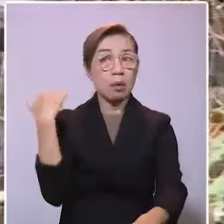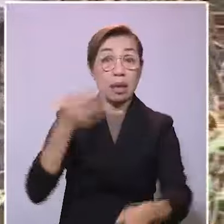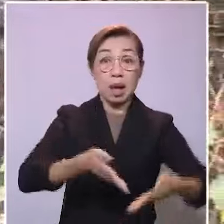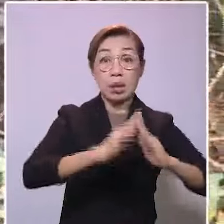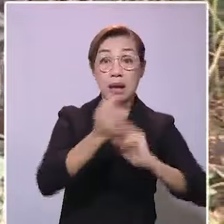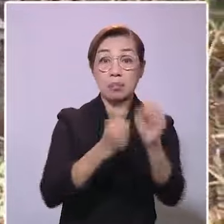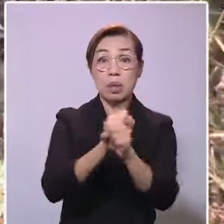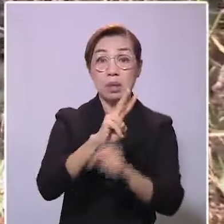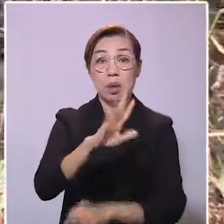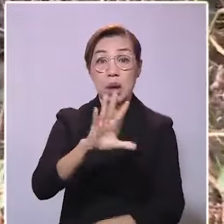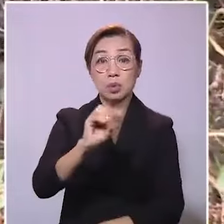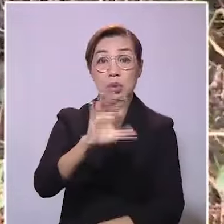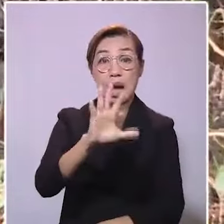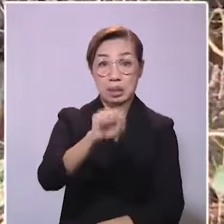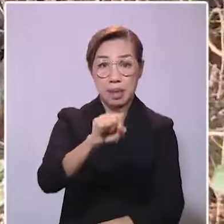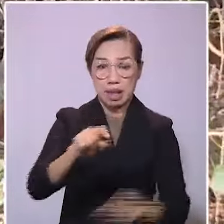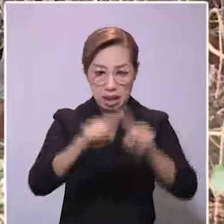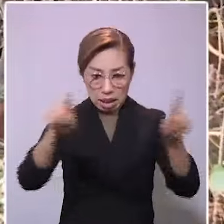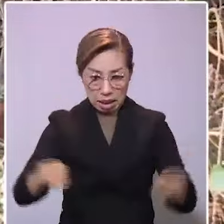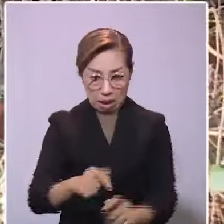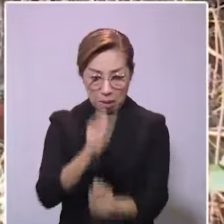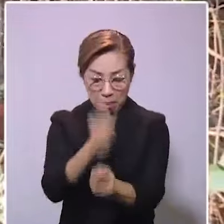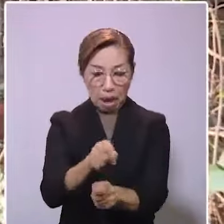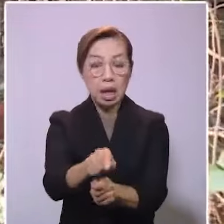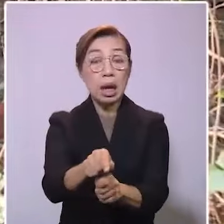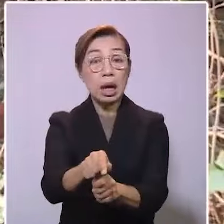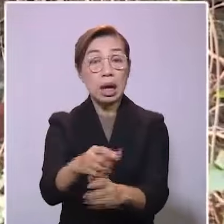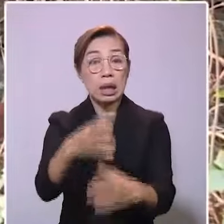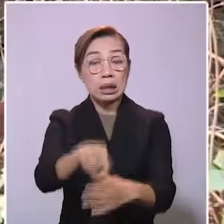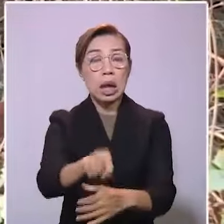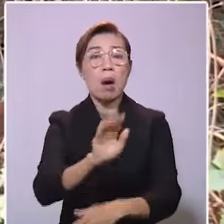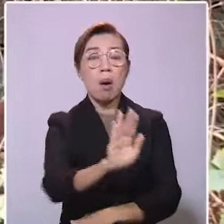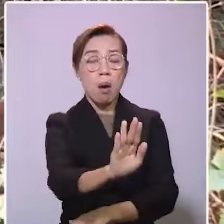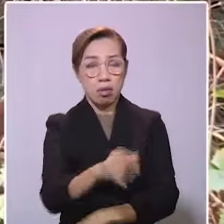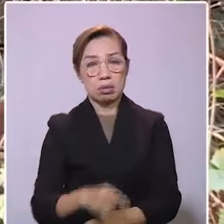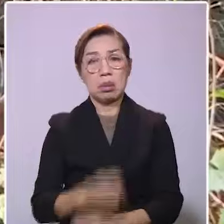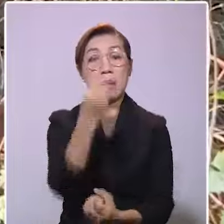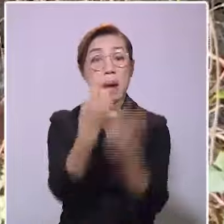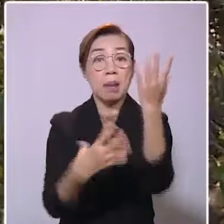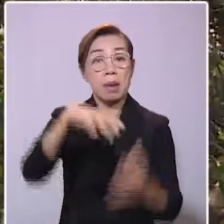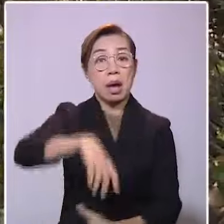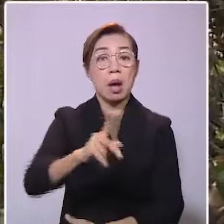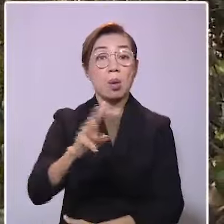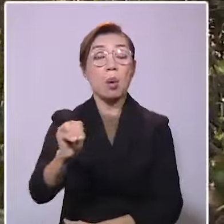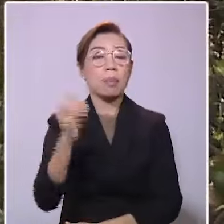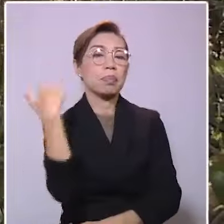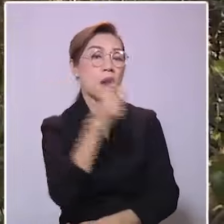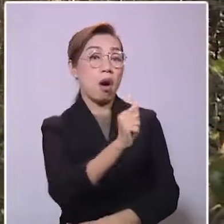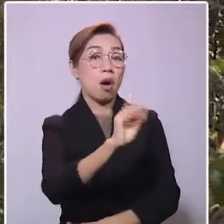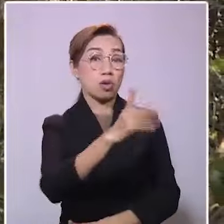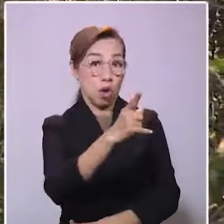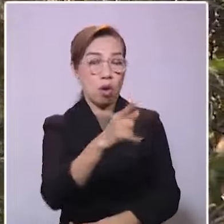นะแล้วก็มีแนวหมุดอันนี้กปมหมายถึงกรมป่าไม้ซึ่งเดิมค่ะกรมอุทยานอยู่ในสังกัดเดียวกันกับกรมป่า